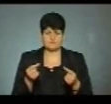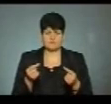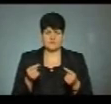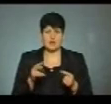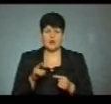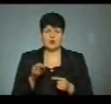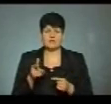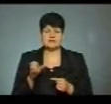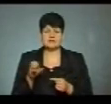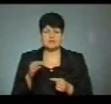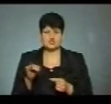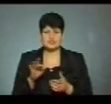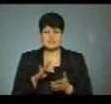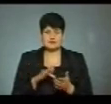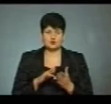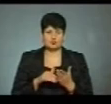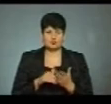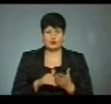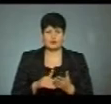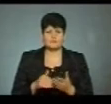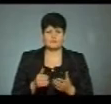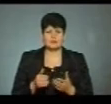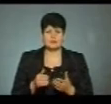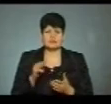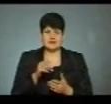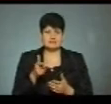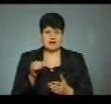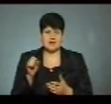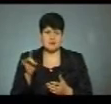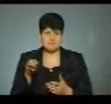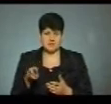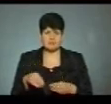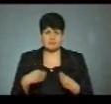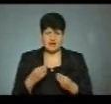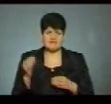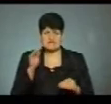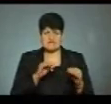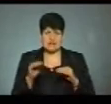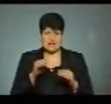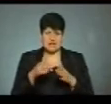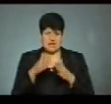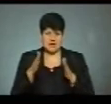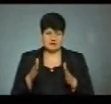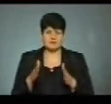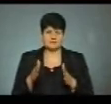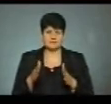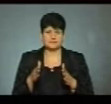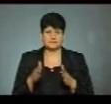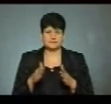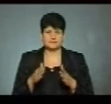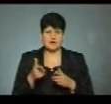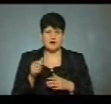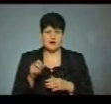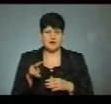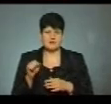логістичний центр допомоги бійцям АТО. Тарас Герман надав склади на цьому на